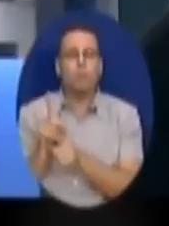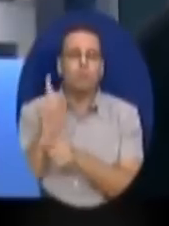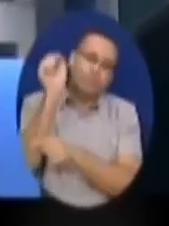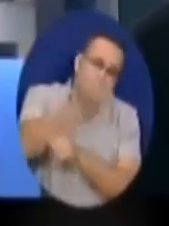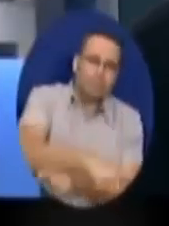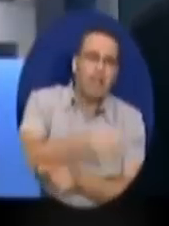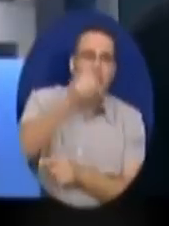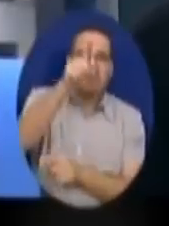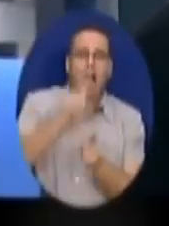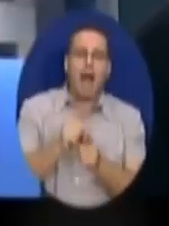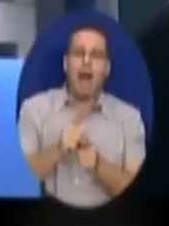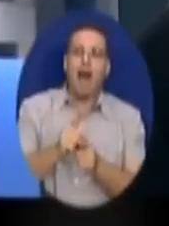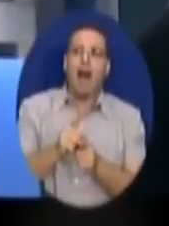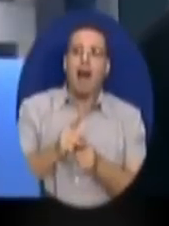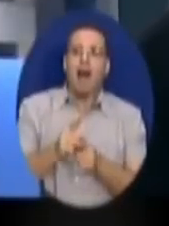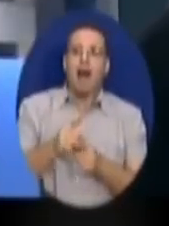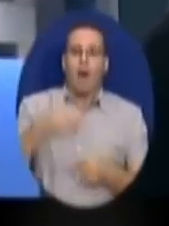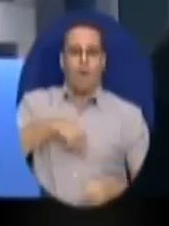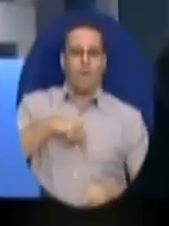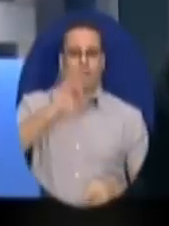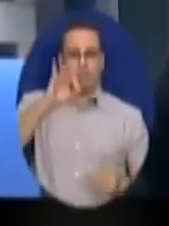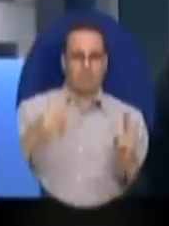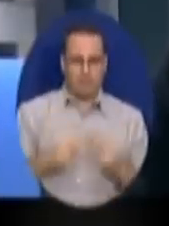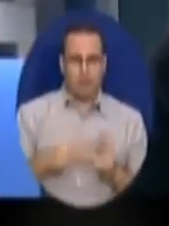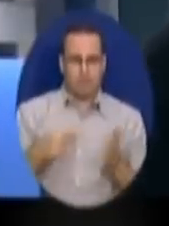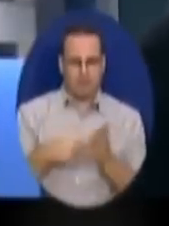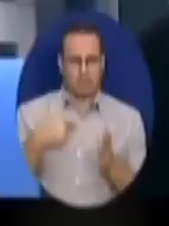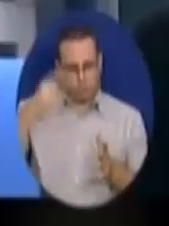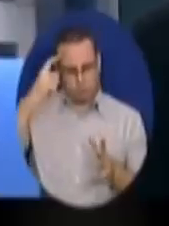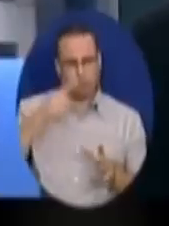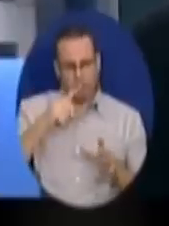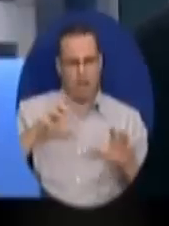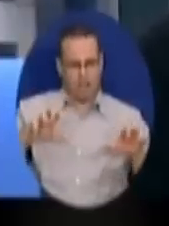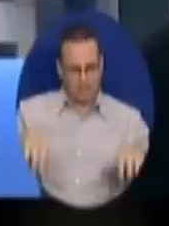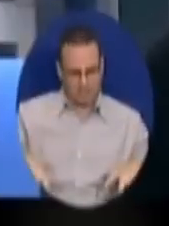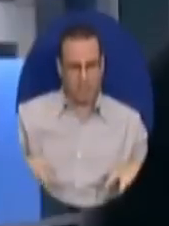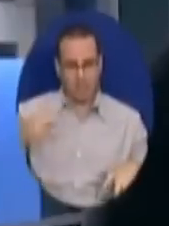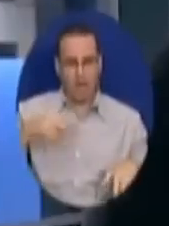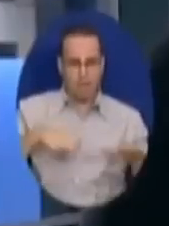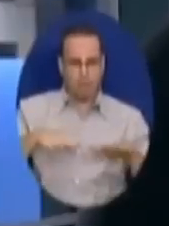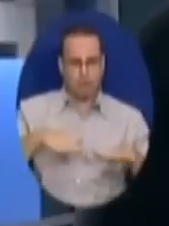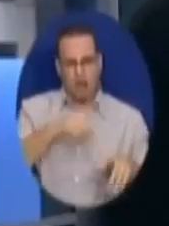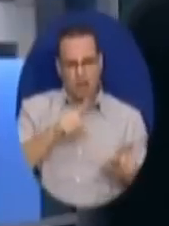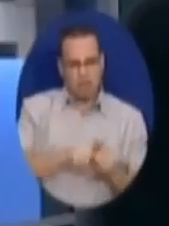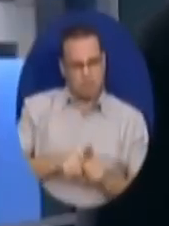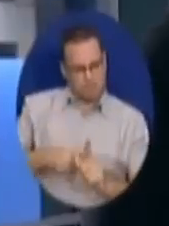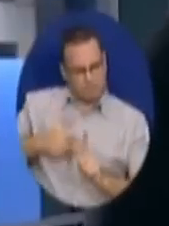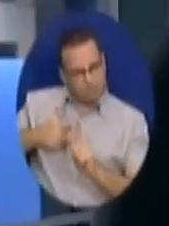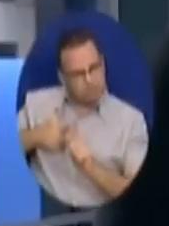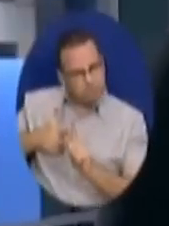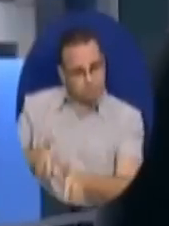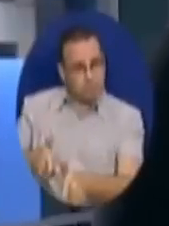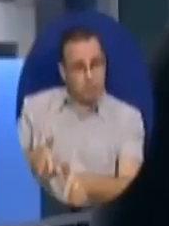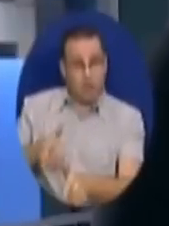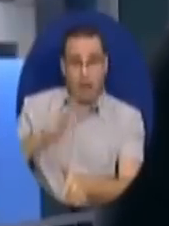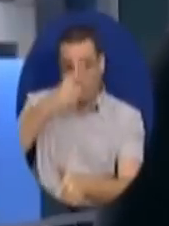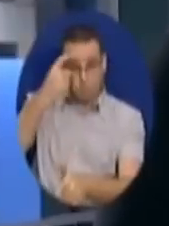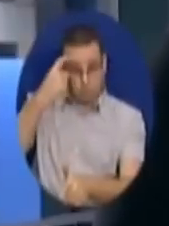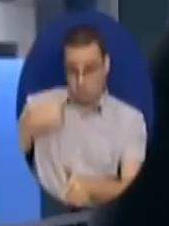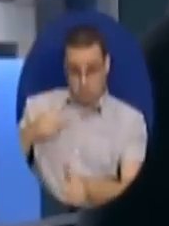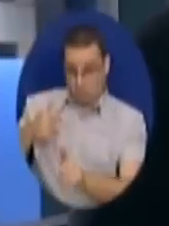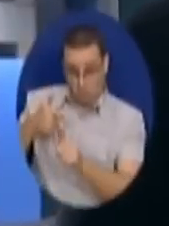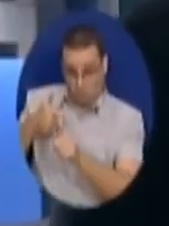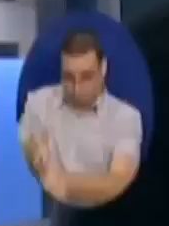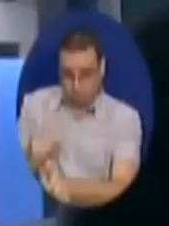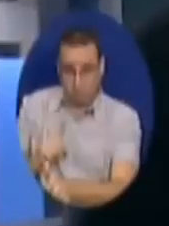לכן אני חושב שהנשיא הזה והממשלה ילכו רחוק במבוק בטרור הם פשוט לא יכולים להרשות לעצמם דבר אחר כי הם יודחו מהשלטון אם הם לא